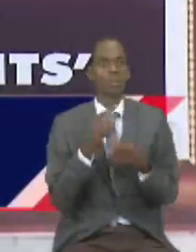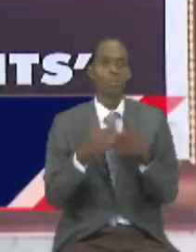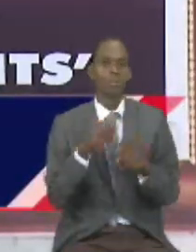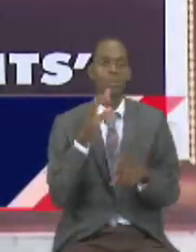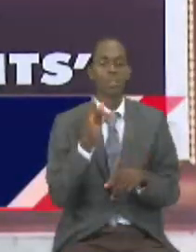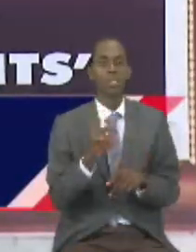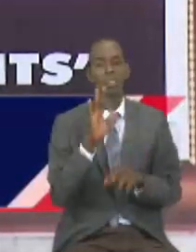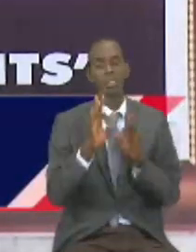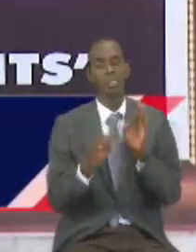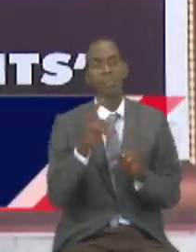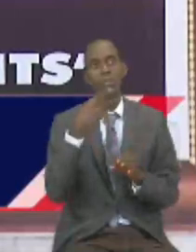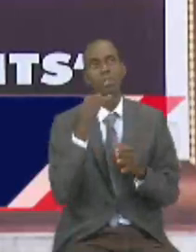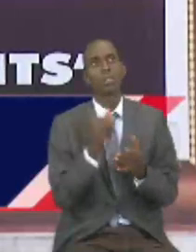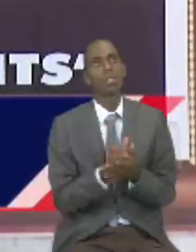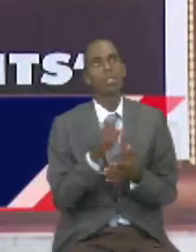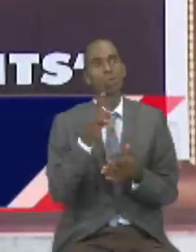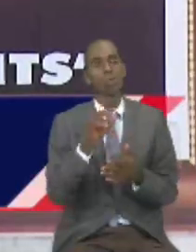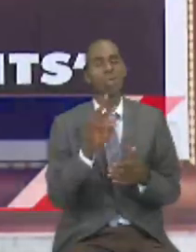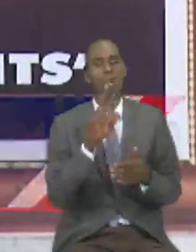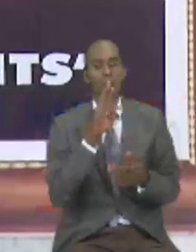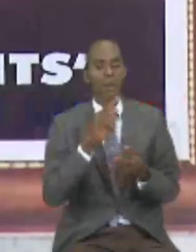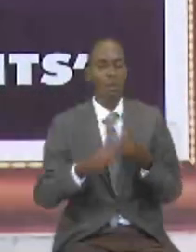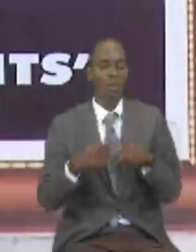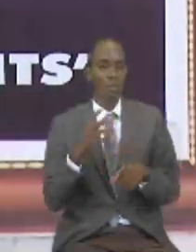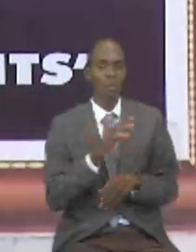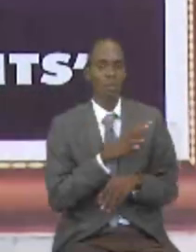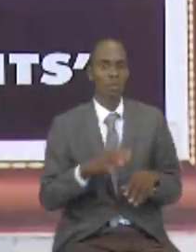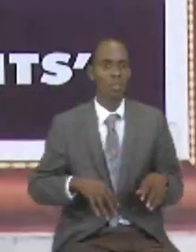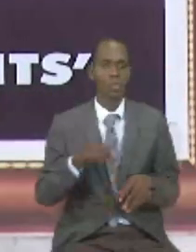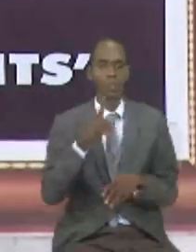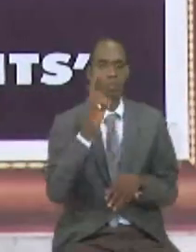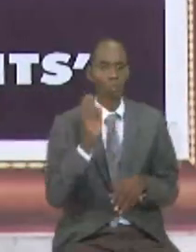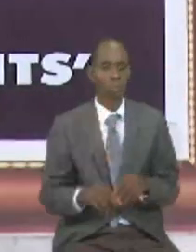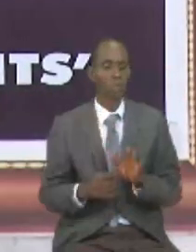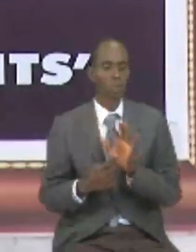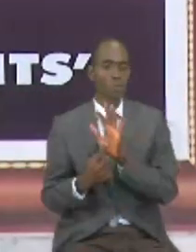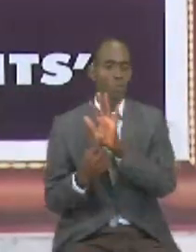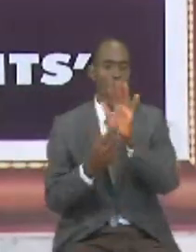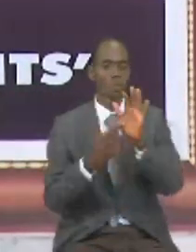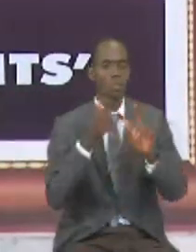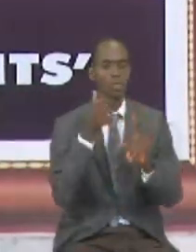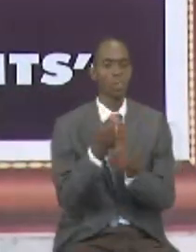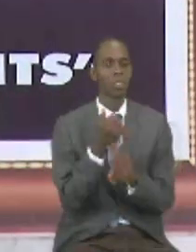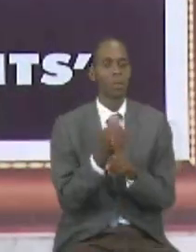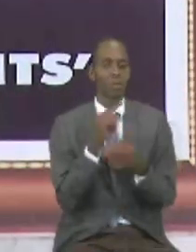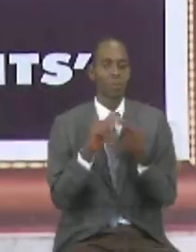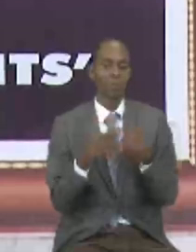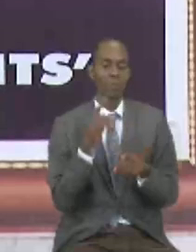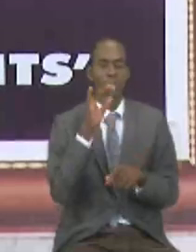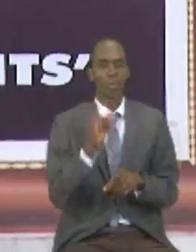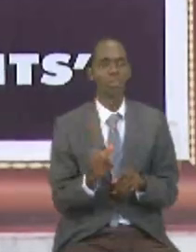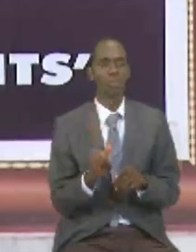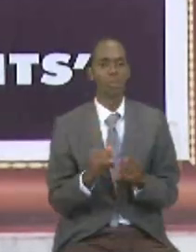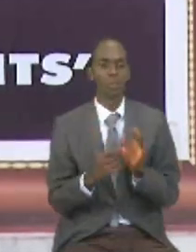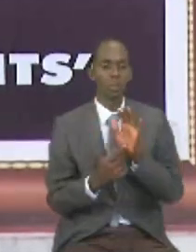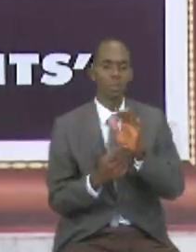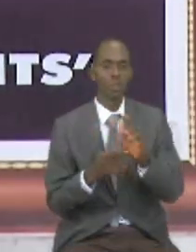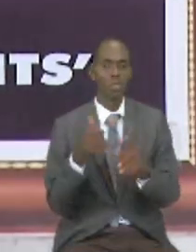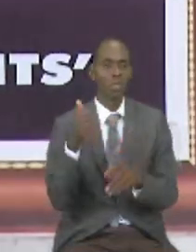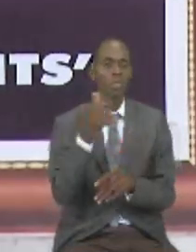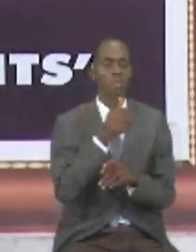beaucoup d'amis, alors tu veux que Christ te garde comme ton ami, tu dois être aimable, tu dois être